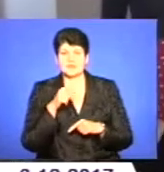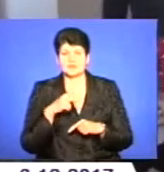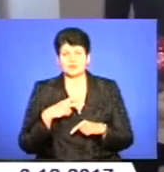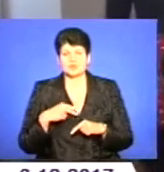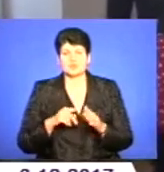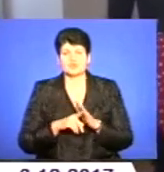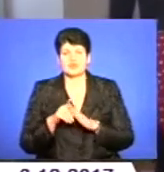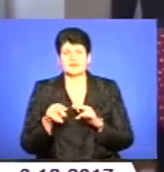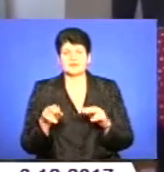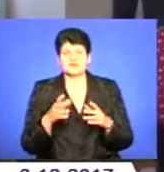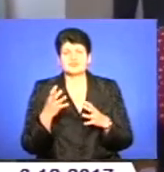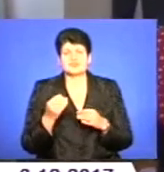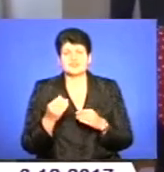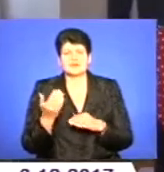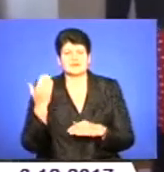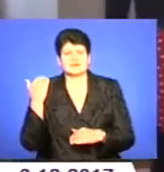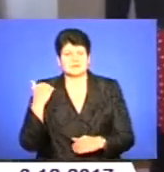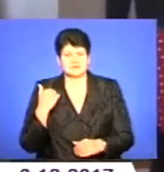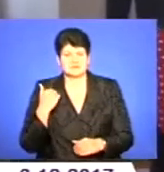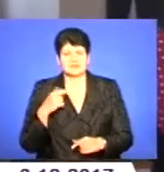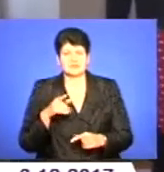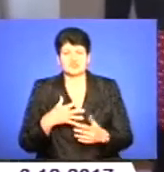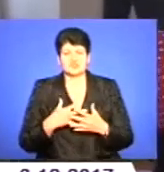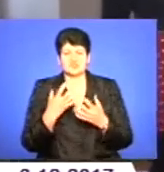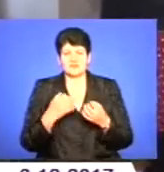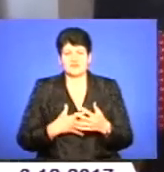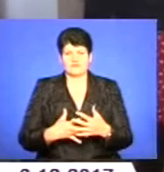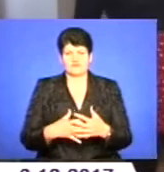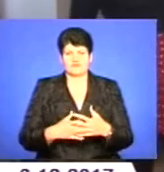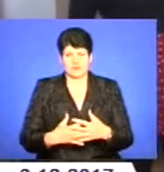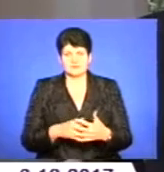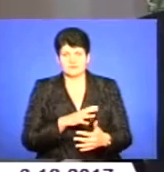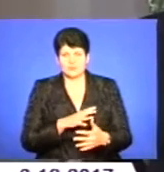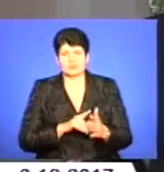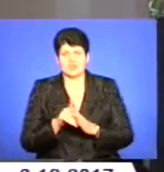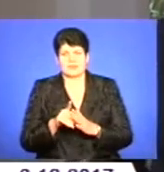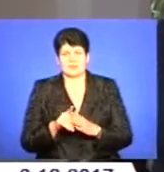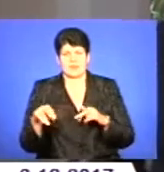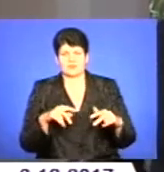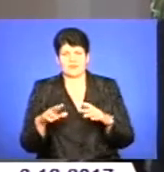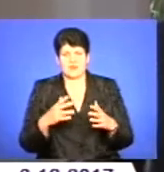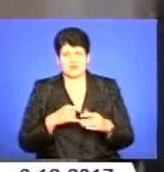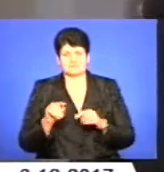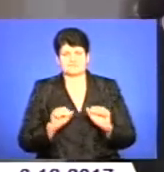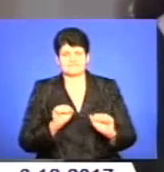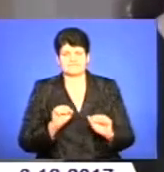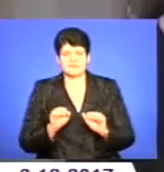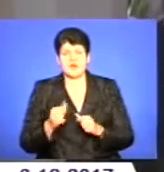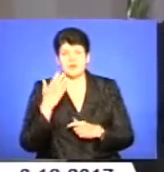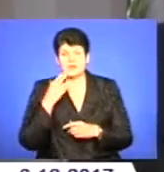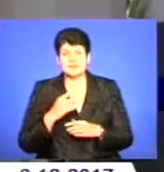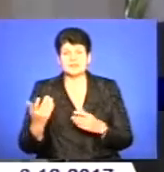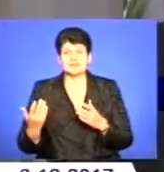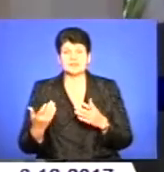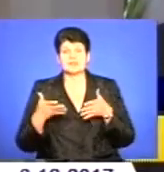почали танцювати ще до народження. Вони ще в утробі почали вже танцювати. А коли вже народилися, відповідно,